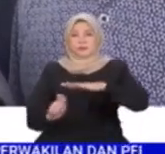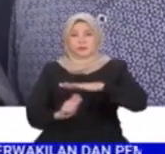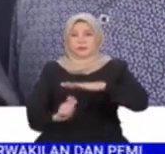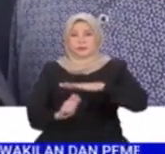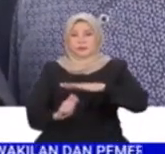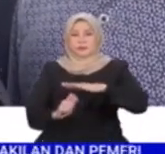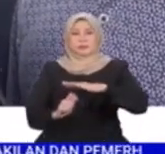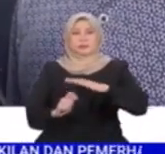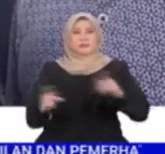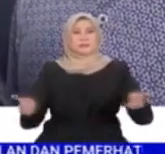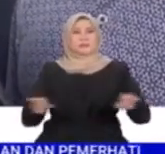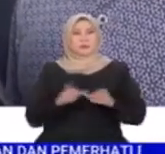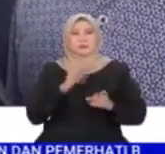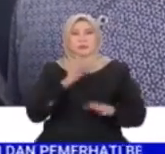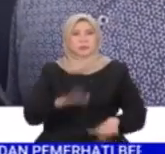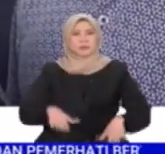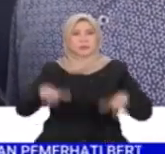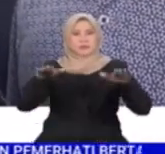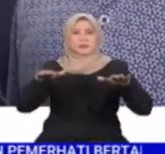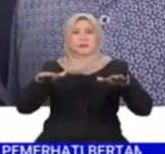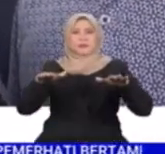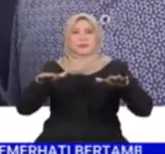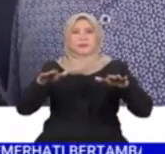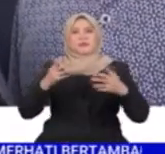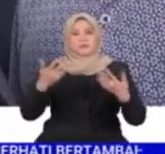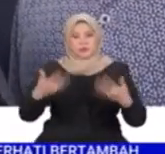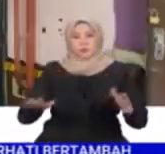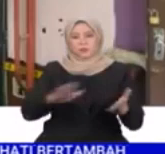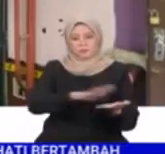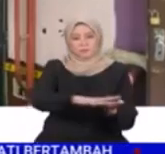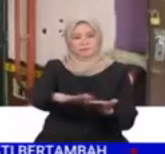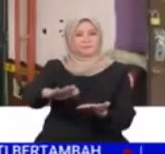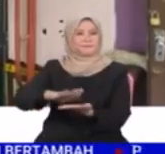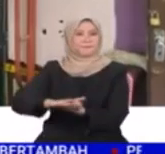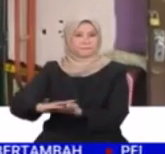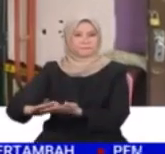tabika-tabika di seluruh kawasan banjir, hampir semuanya telah dibersihkan.